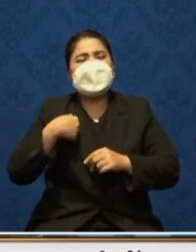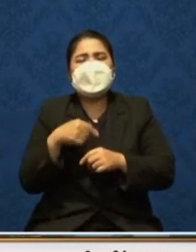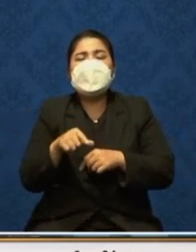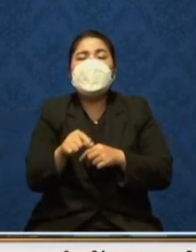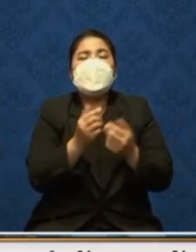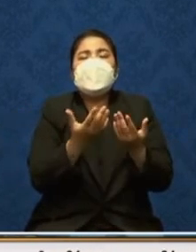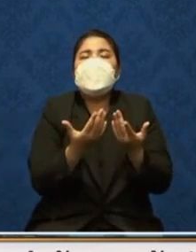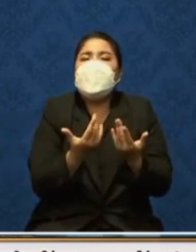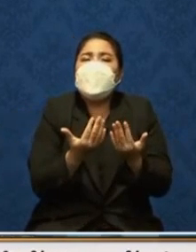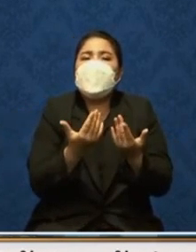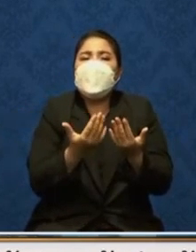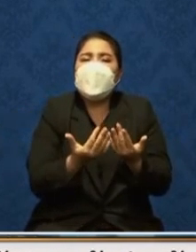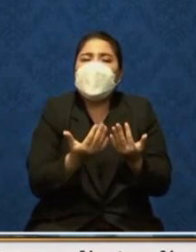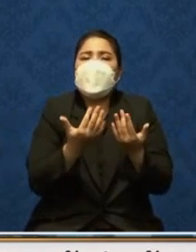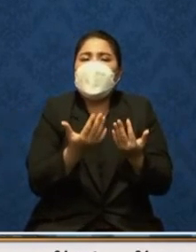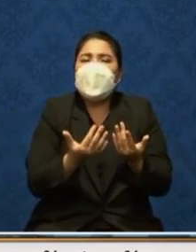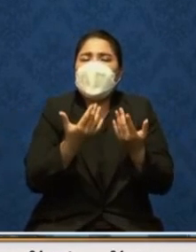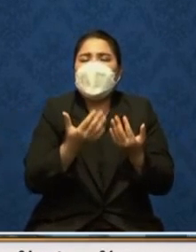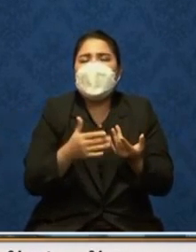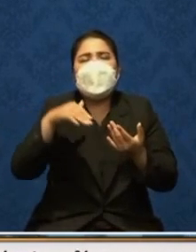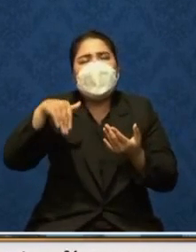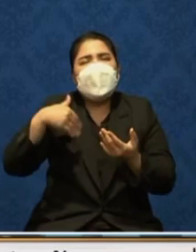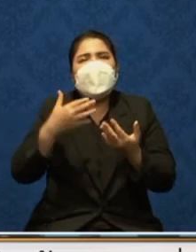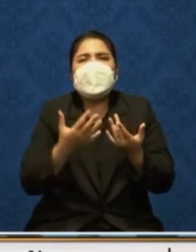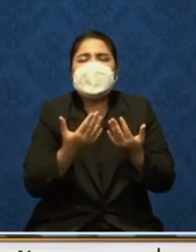ร้อวล travaille serontจะมามันมาไมถึงứngที